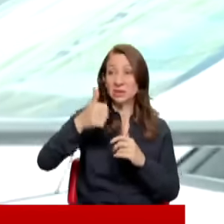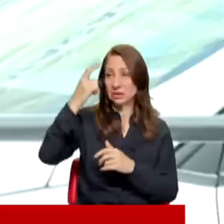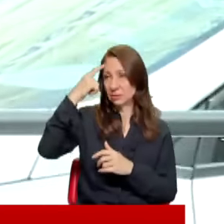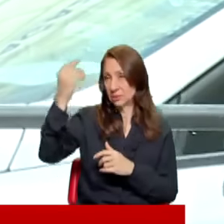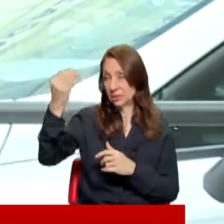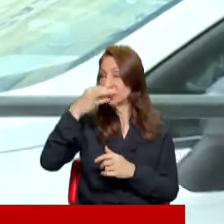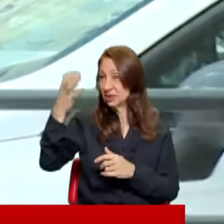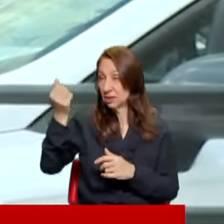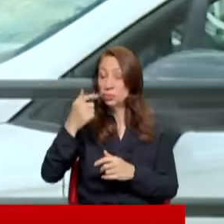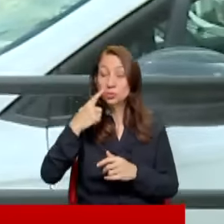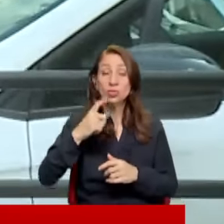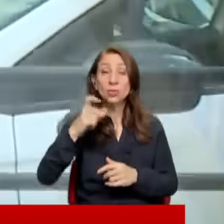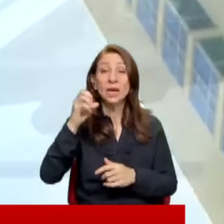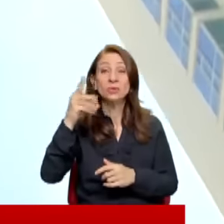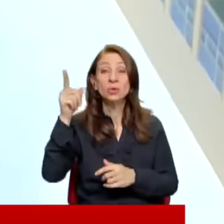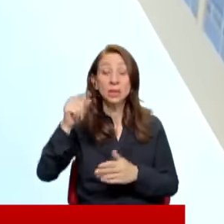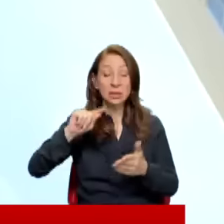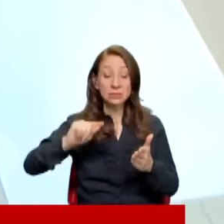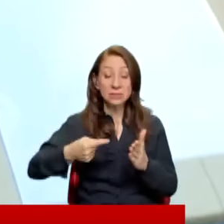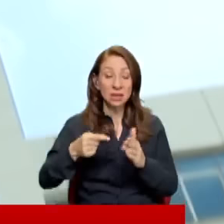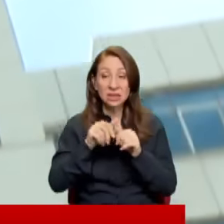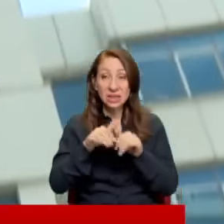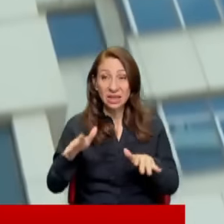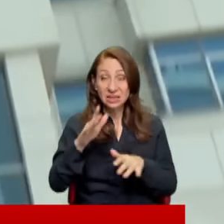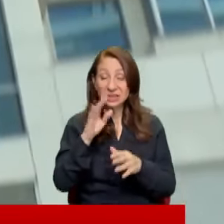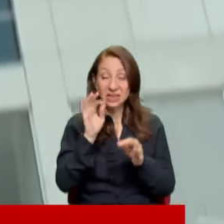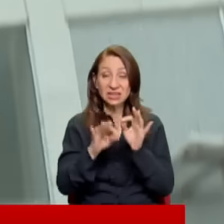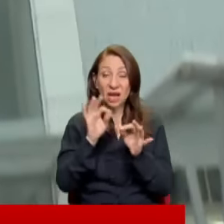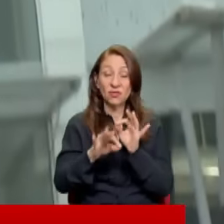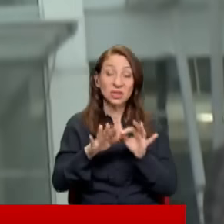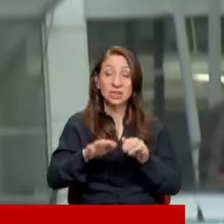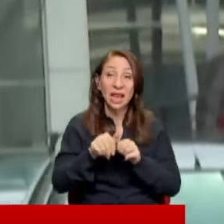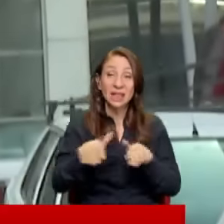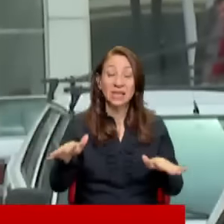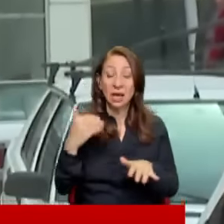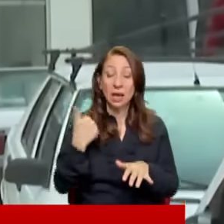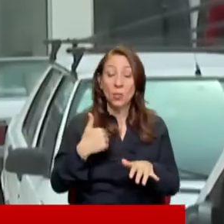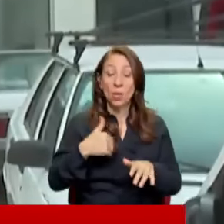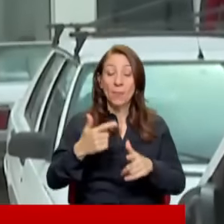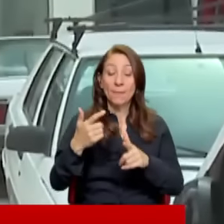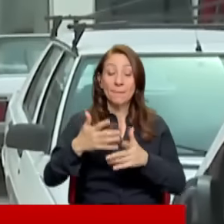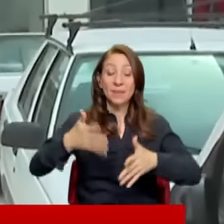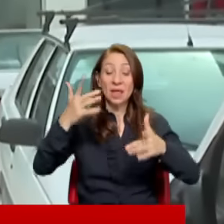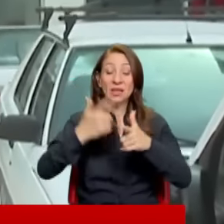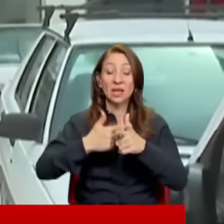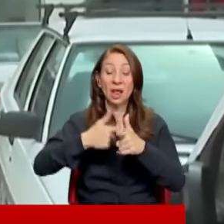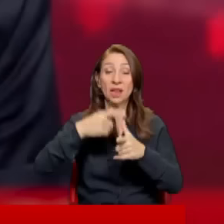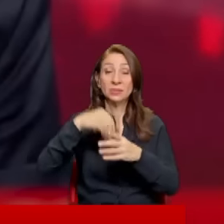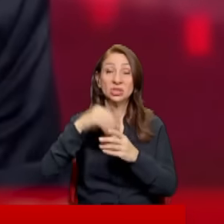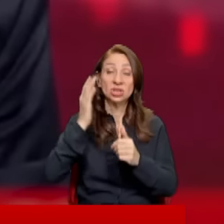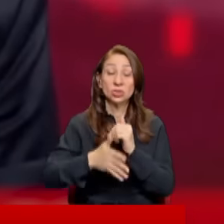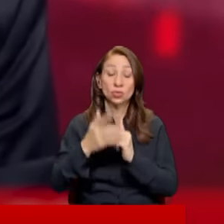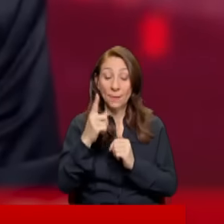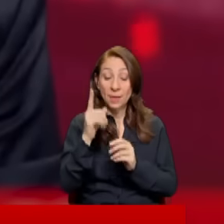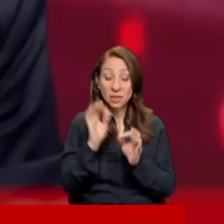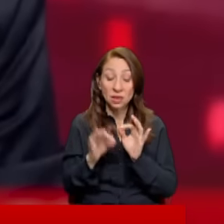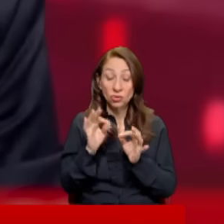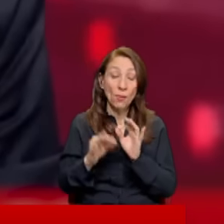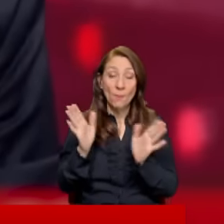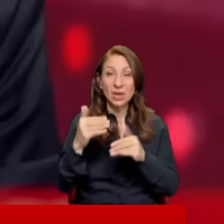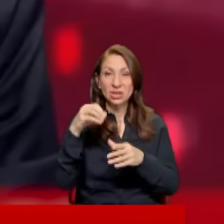belirtiliyor ama Cumhurbaşkanı Erdoğan imzasıyla yayınlanan tasarruf genelgesinde kamuya bina kiralaması için yasak diyor Bir tasarruf